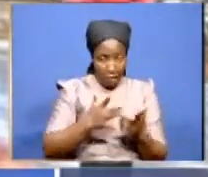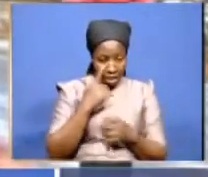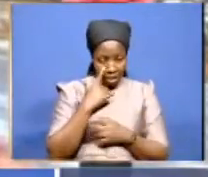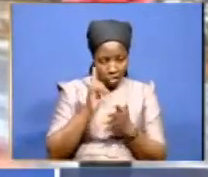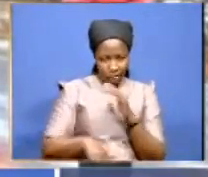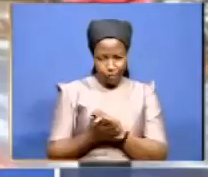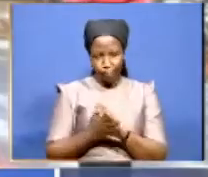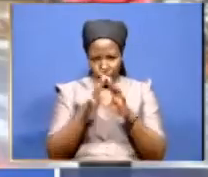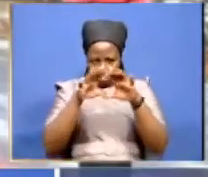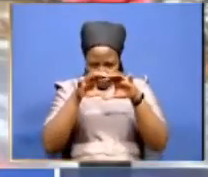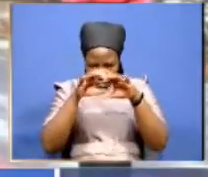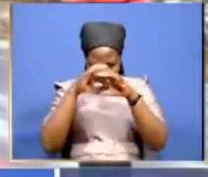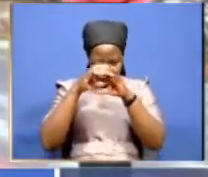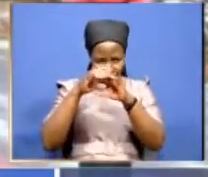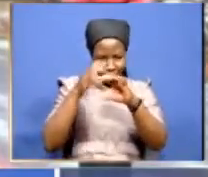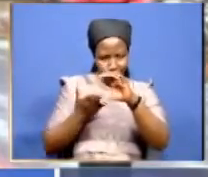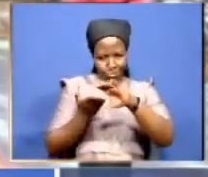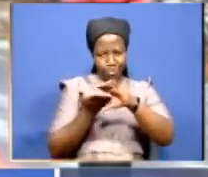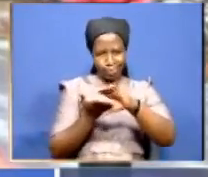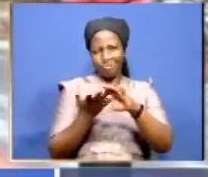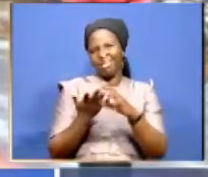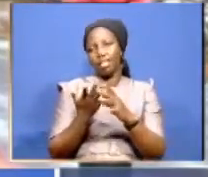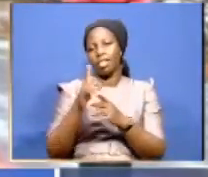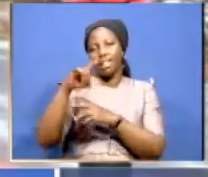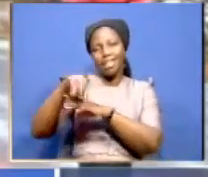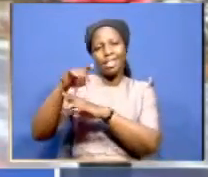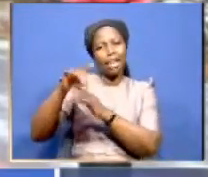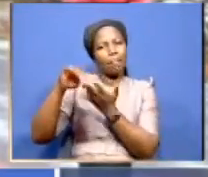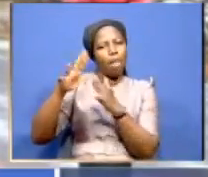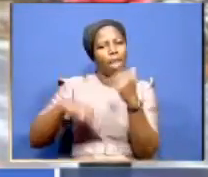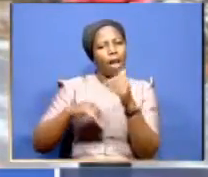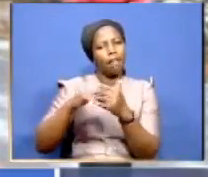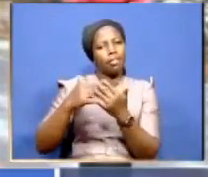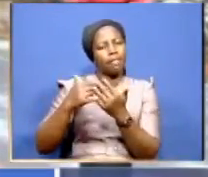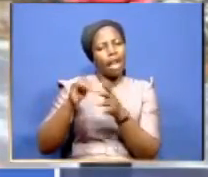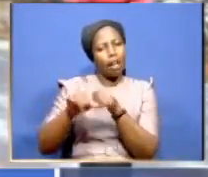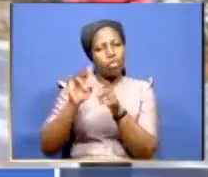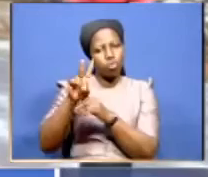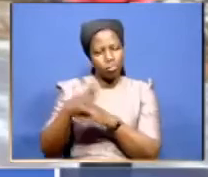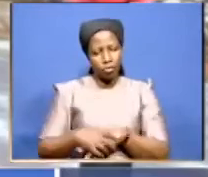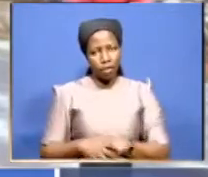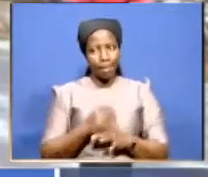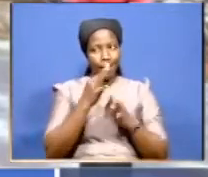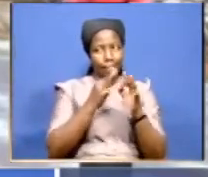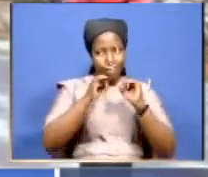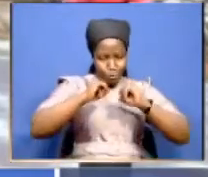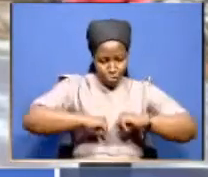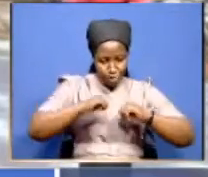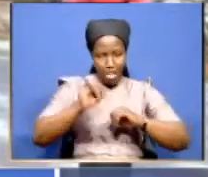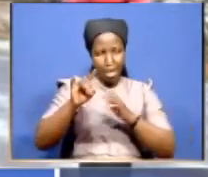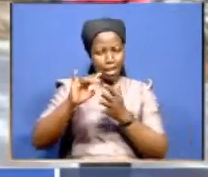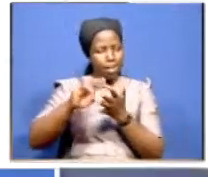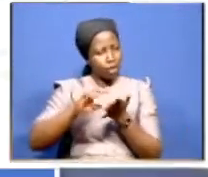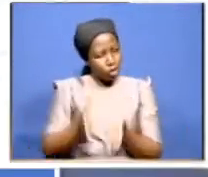zinahitajika tuongezewe box culvert kama zingine mbili, na pia kama inawezekana hii barabara pia inuliwe